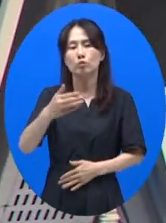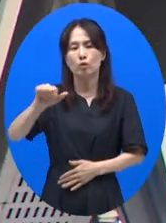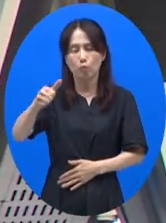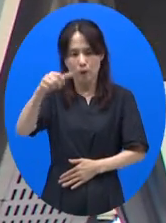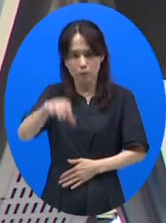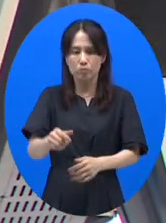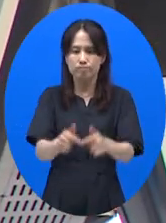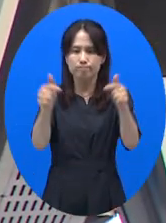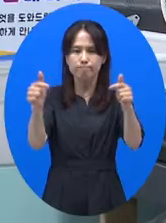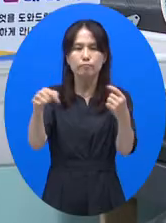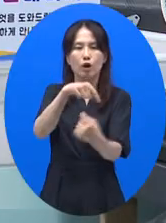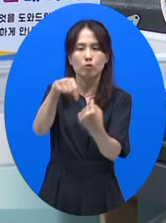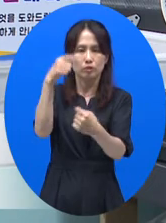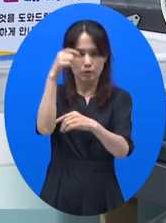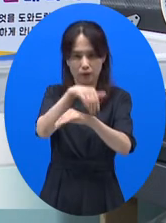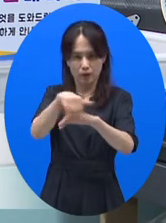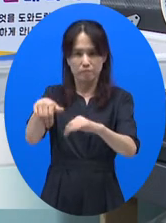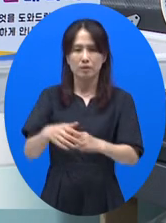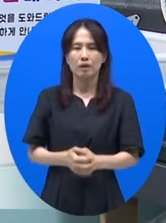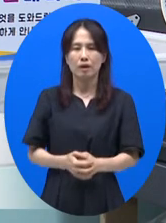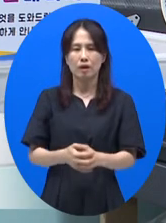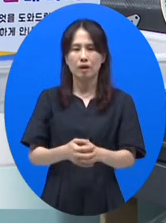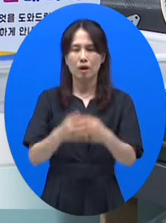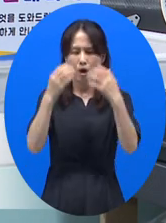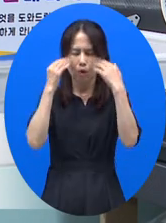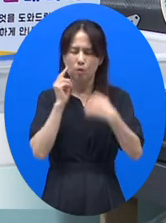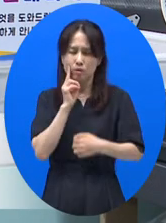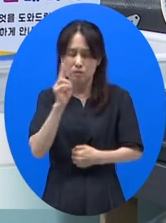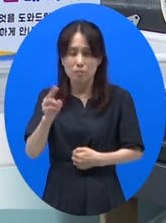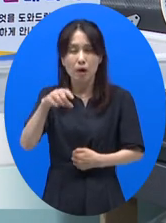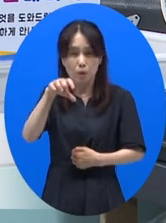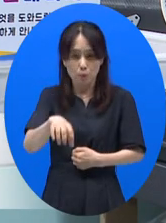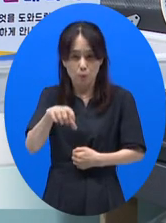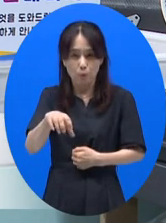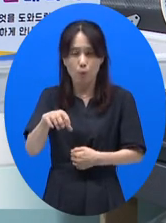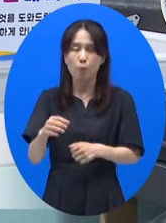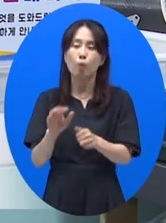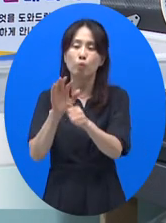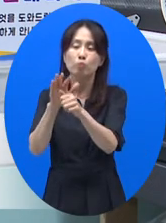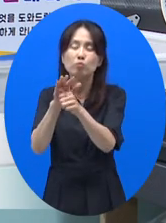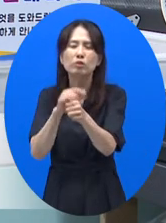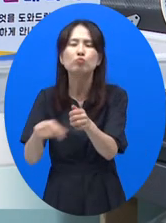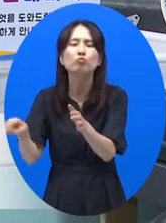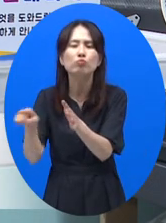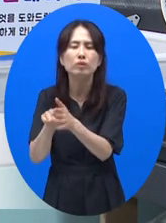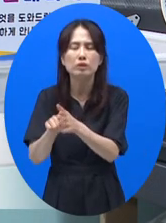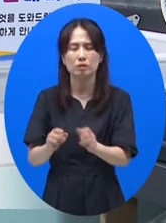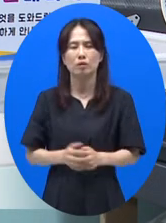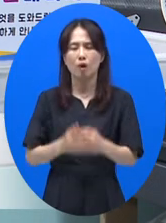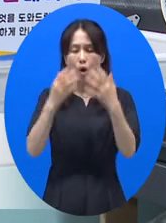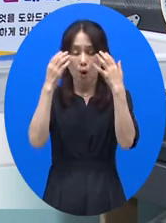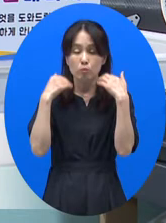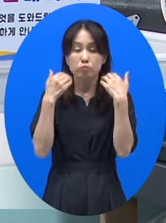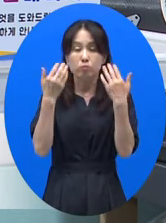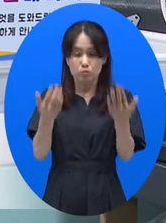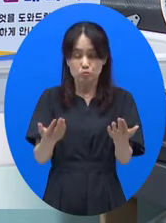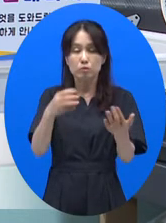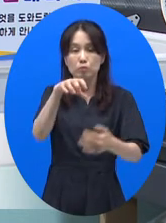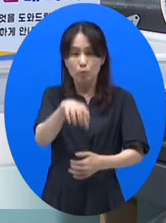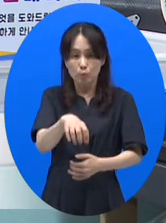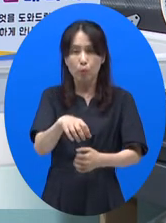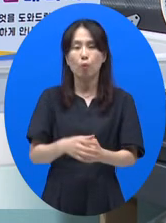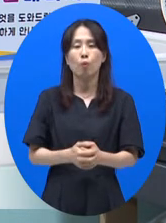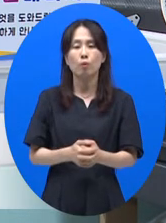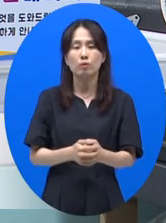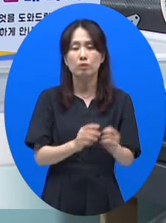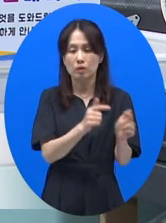곳으로 확대합니다. 폭염 취약계층 보호를 위하여 특별히 무더위 쉼터나 폭염 저감